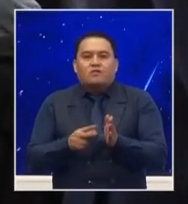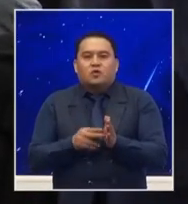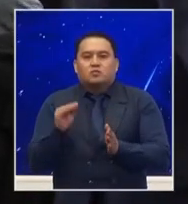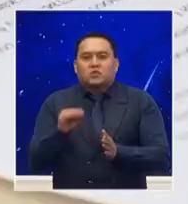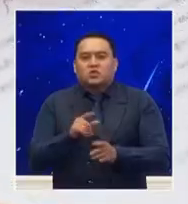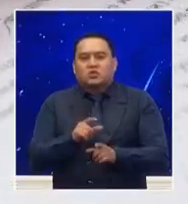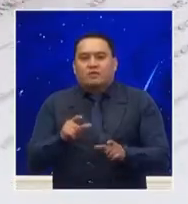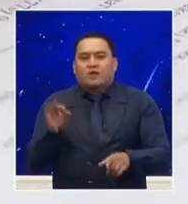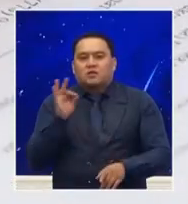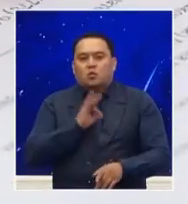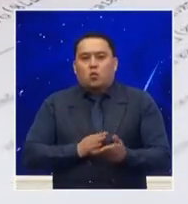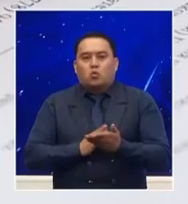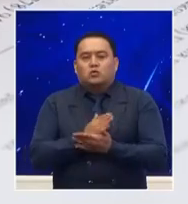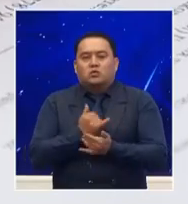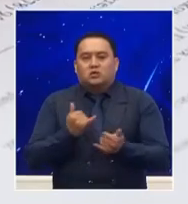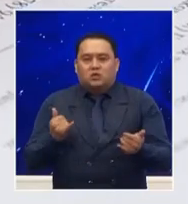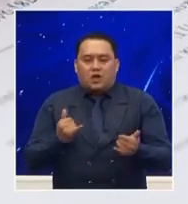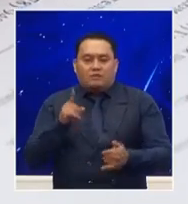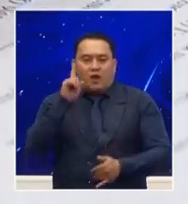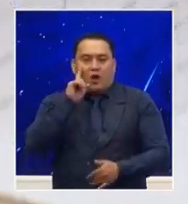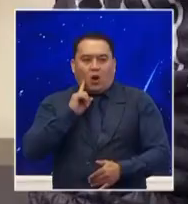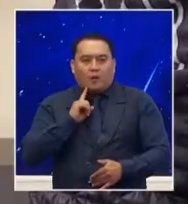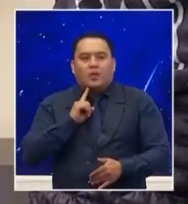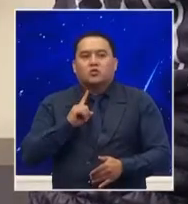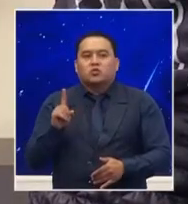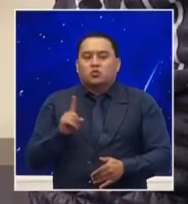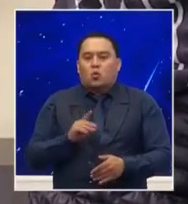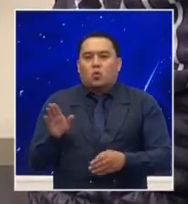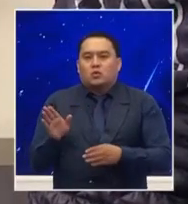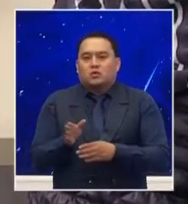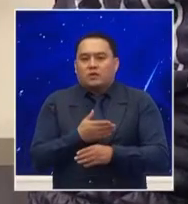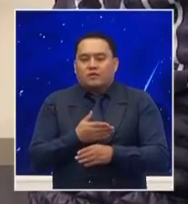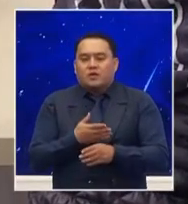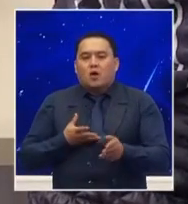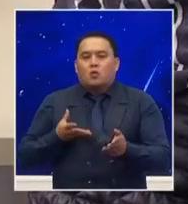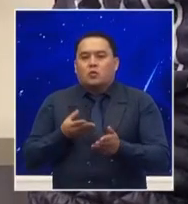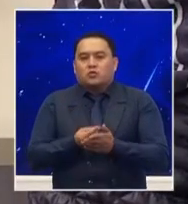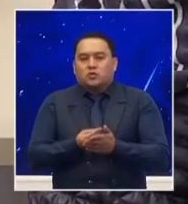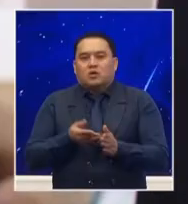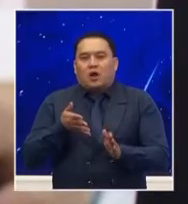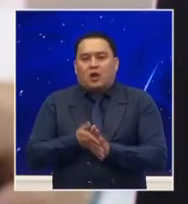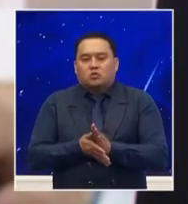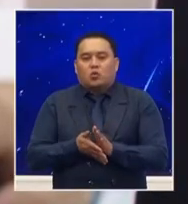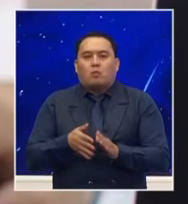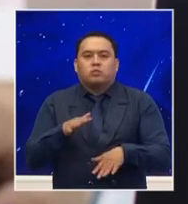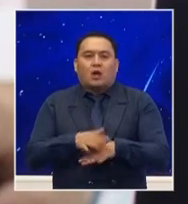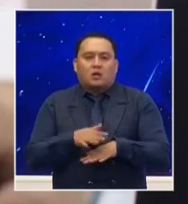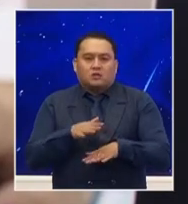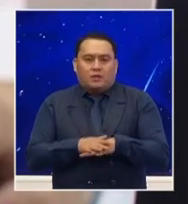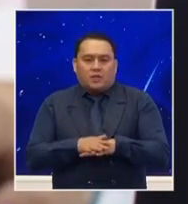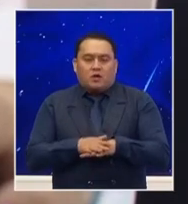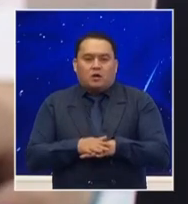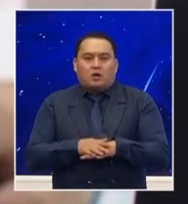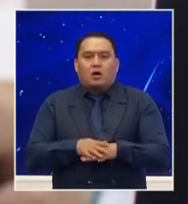тысяч граждан воспользовались услугами удобного сервиса, позволяющего исключить некорректные платежи и расходы на комиссию банкам. В свою очередь,